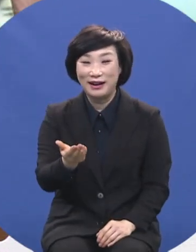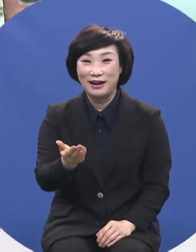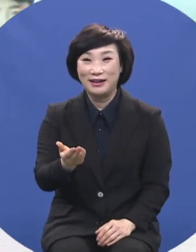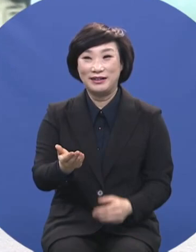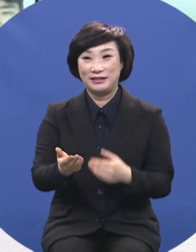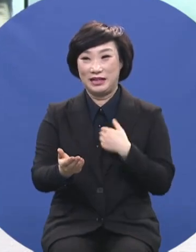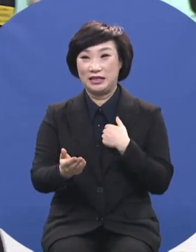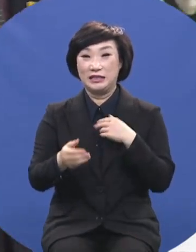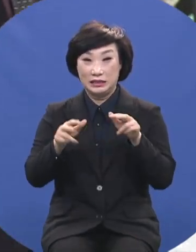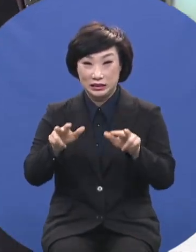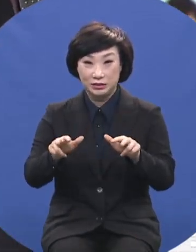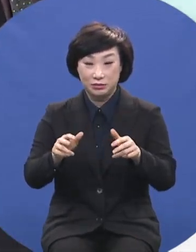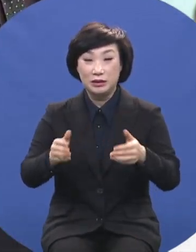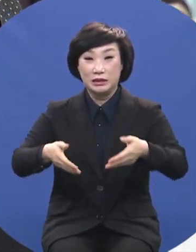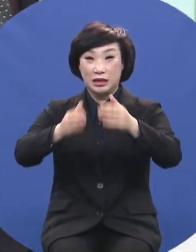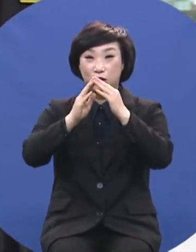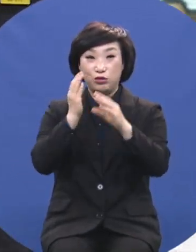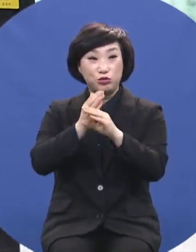나는 짓고 있는가?